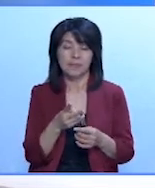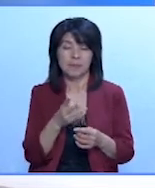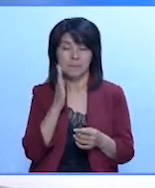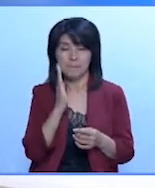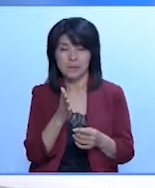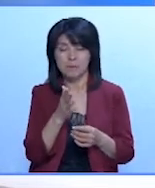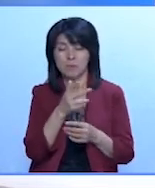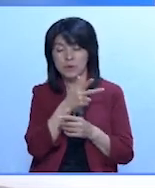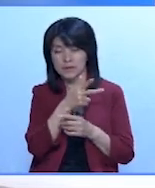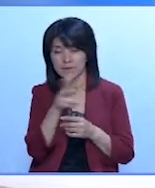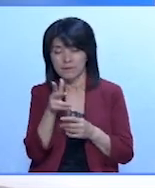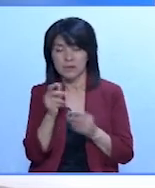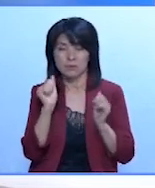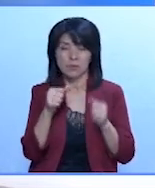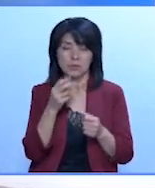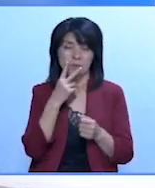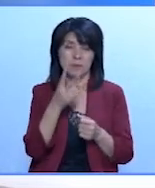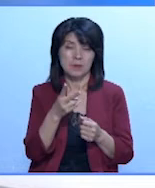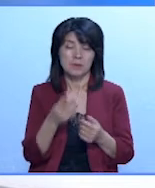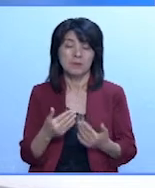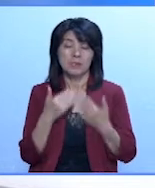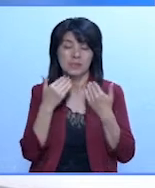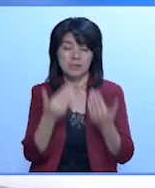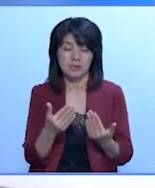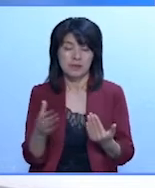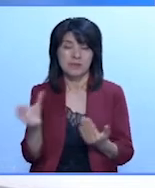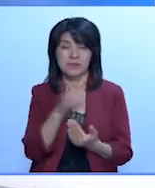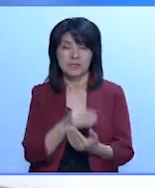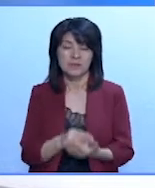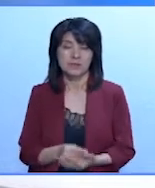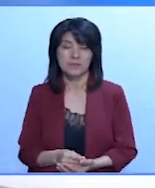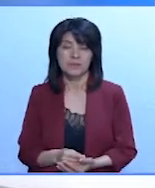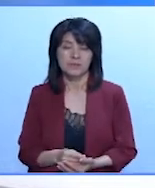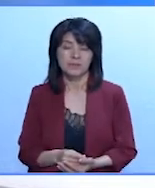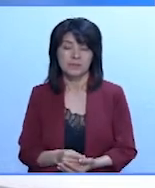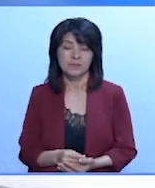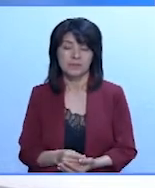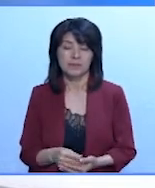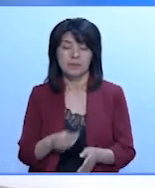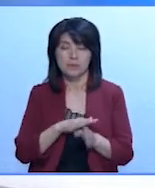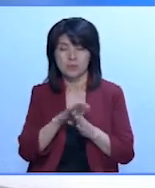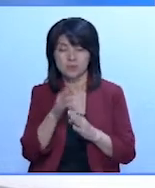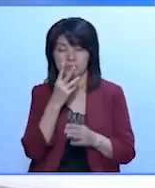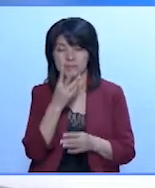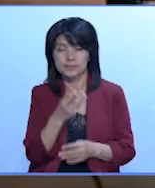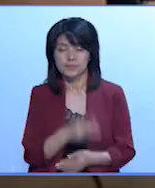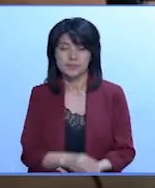таратты. Студияға хабарласып, мерекемен құттықтаған көрерменнің қарасы қалың болды. Толығырақ келесі сюжетке зер